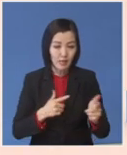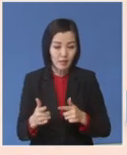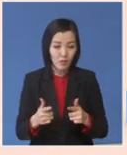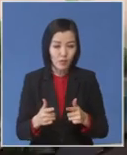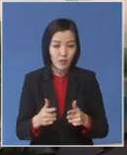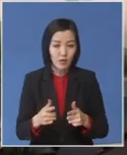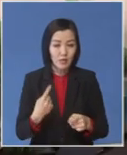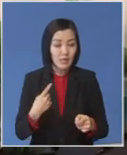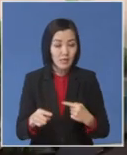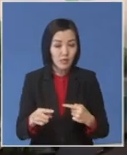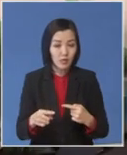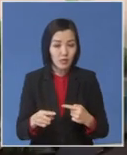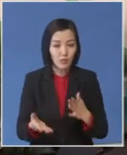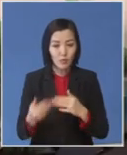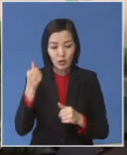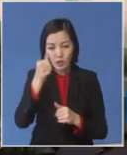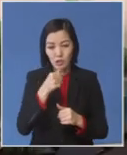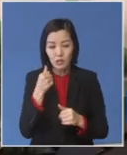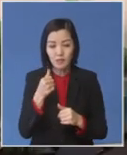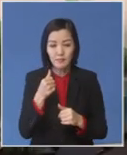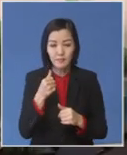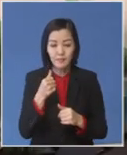жылдың ерекшелігі өткен жылға қарағанда